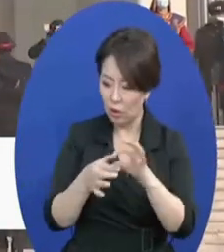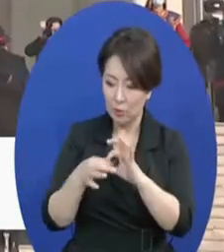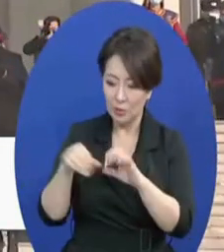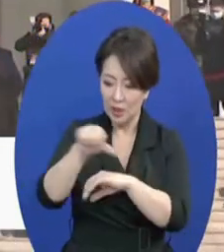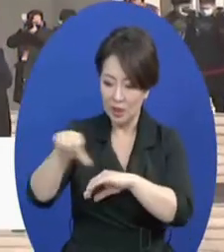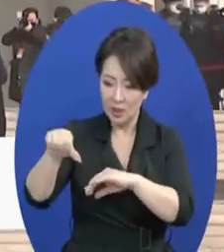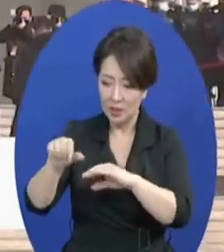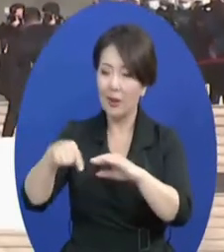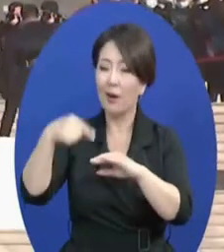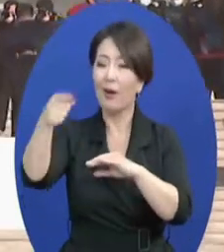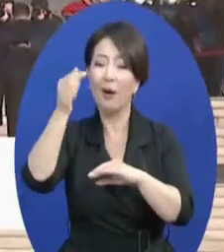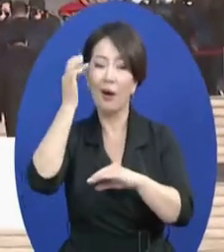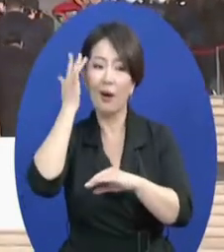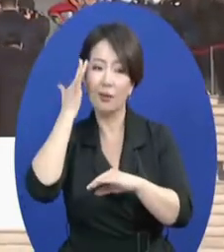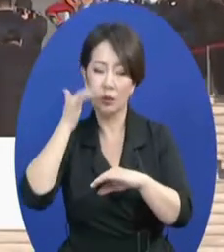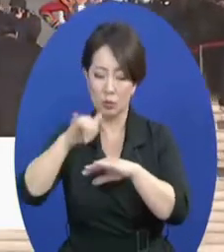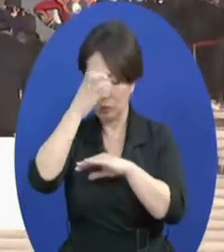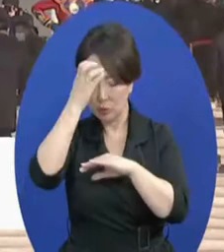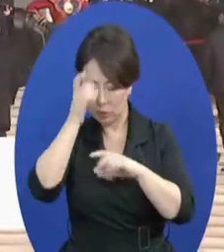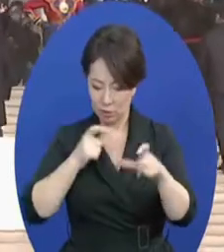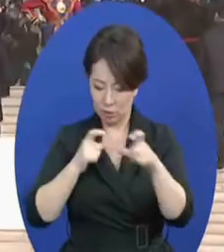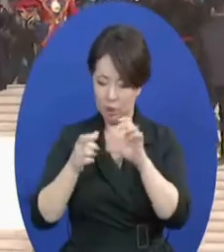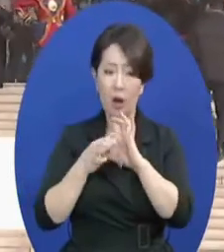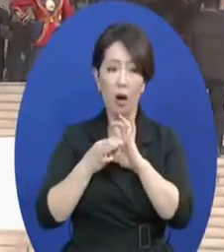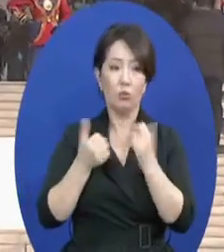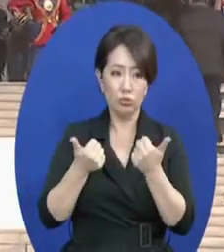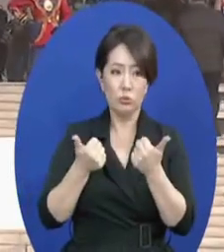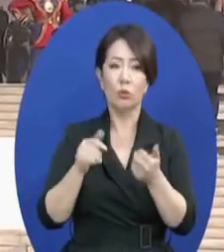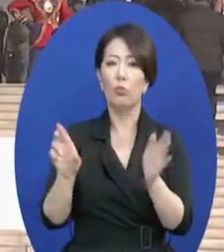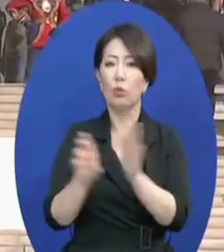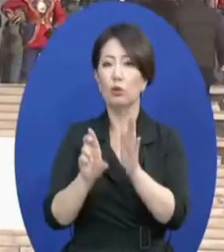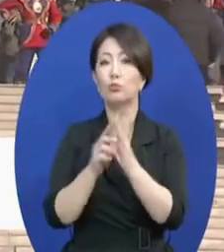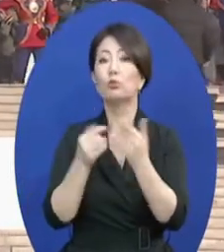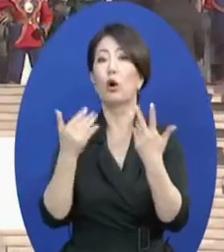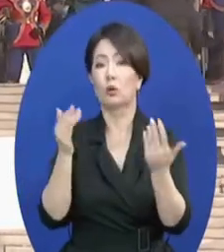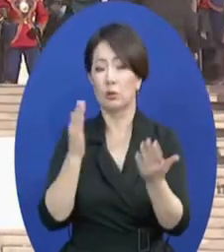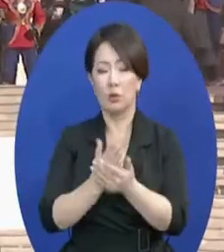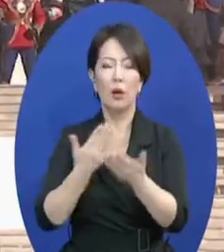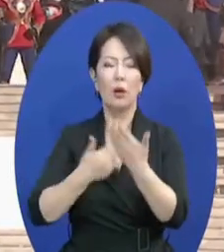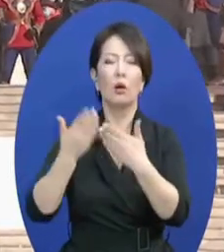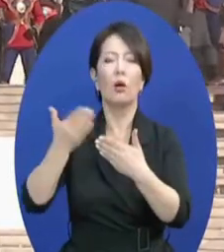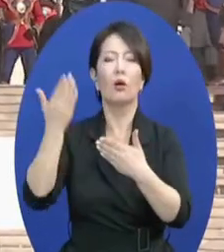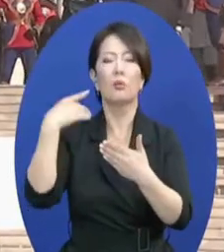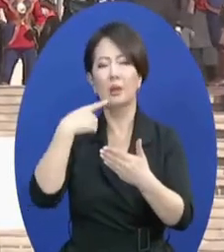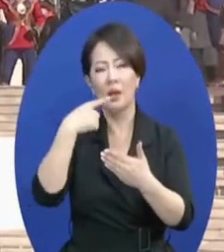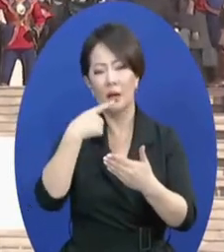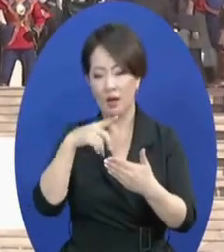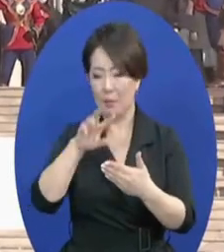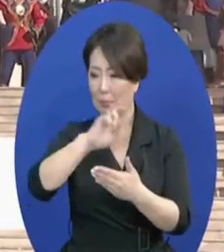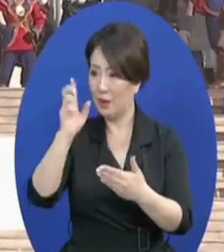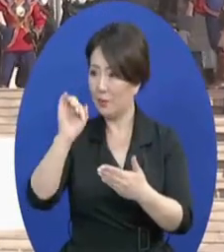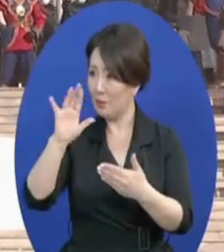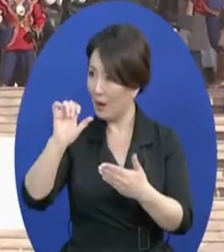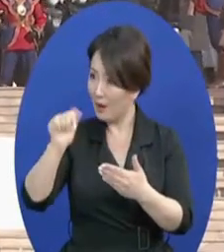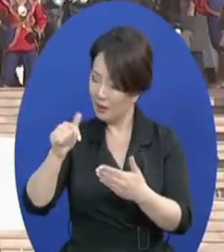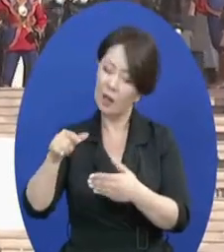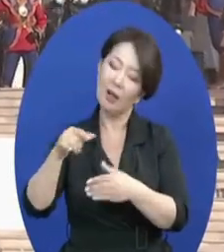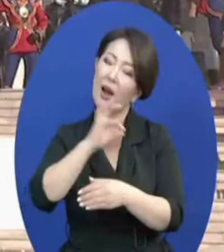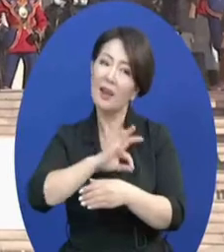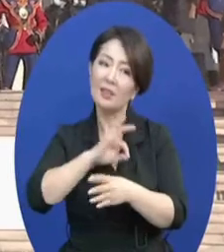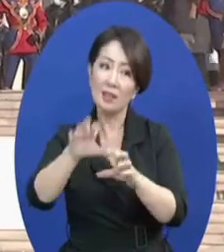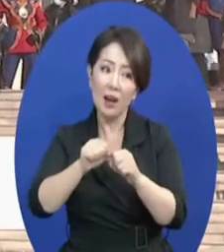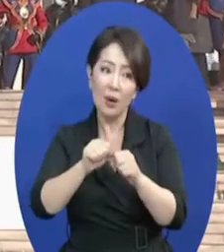төр эдийн засгийн харилцаагаа шин шатанд гаргасан гэд боломж олон байгаа юм. Мөн олон жил яриа төдий байсан байгалийн баялагын үр өгөөжийг ард түмэнд хүргэх